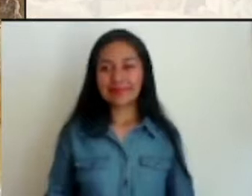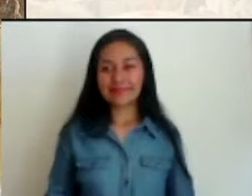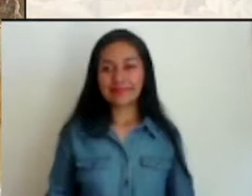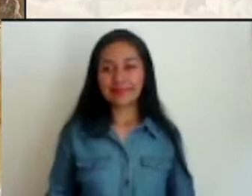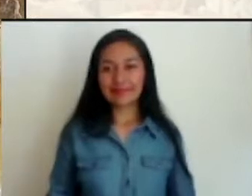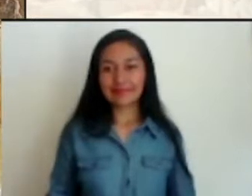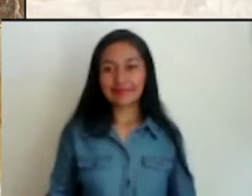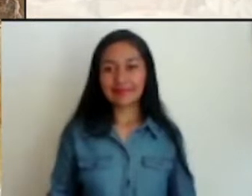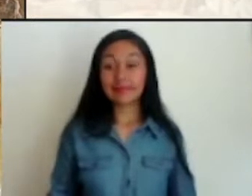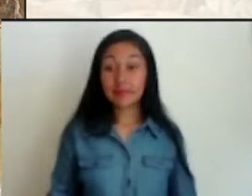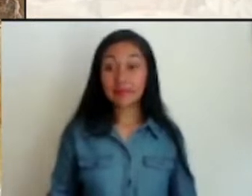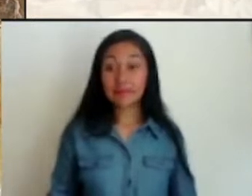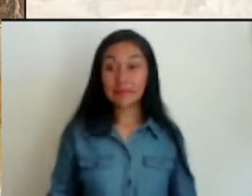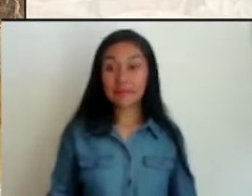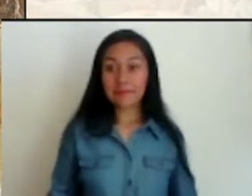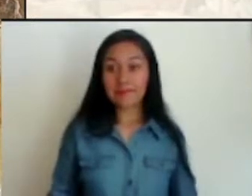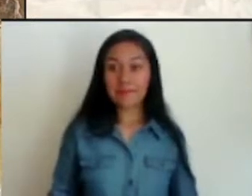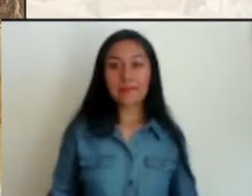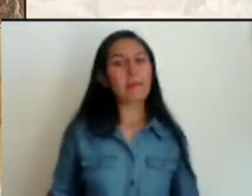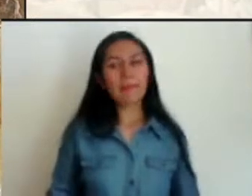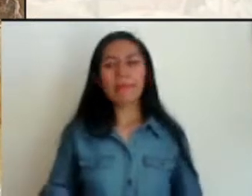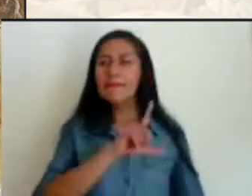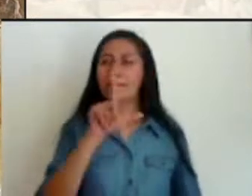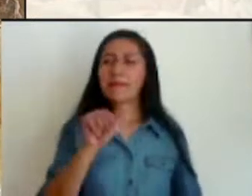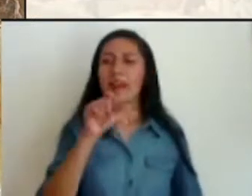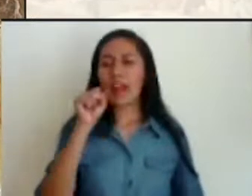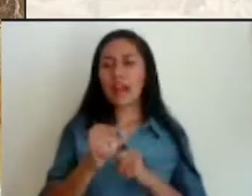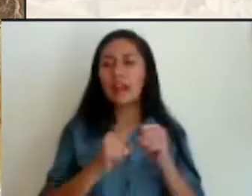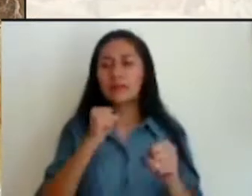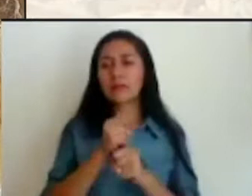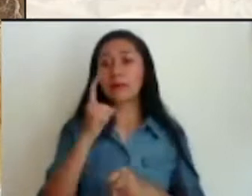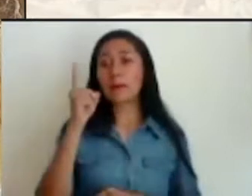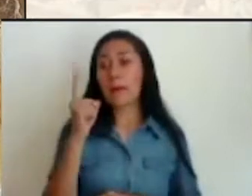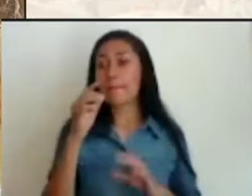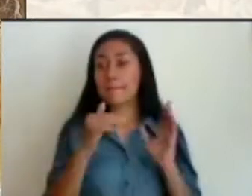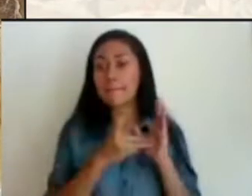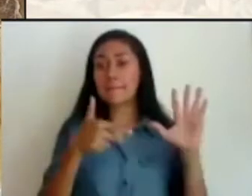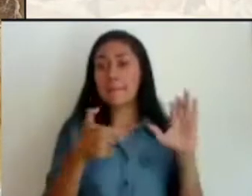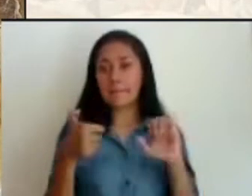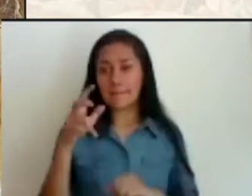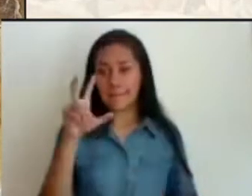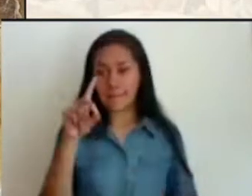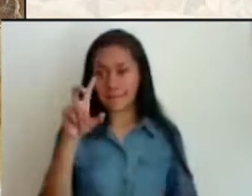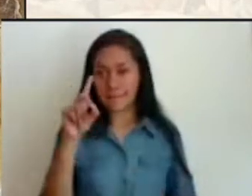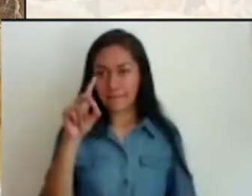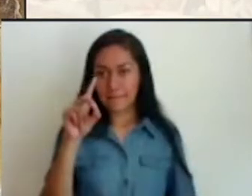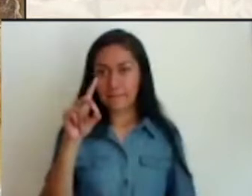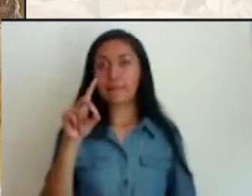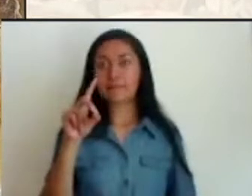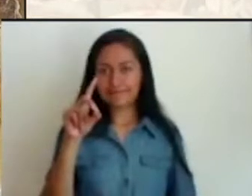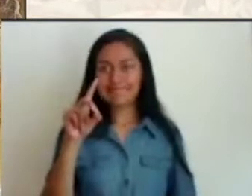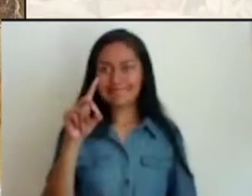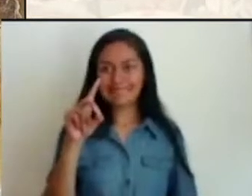La siguiente proviene de 1630 y proviene de el ducato muy, muy